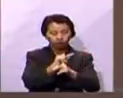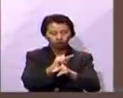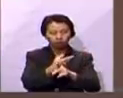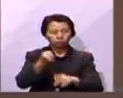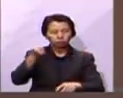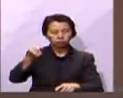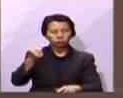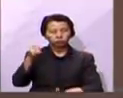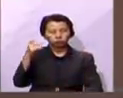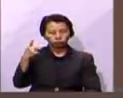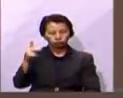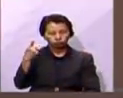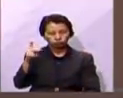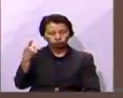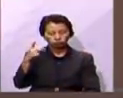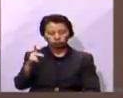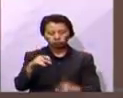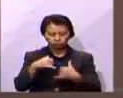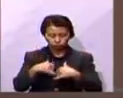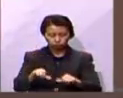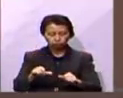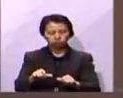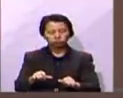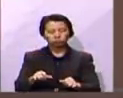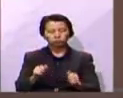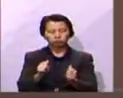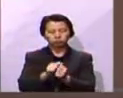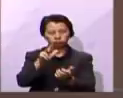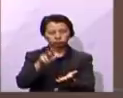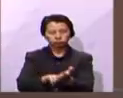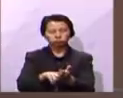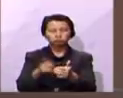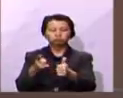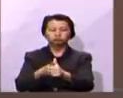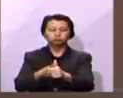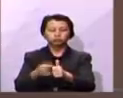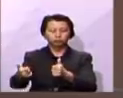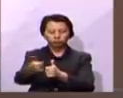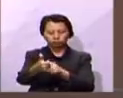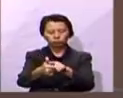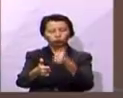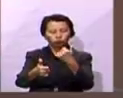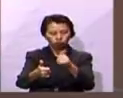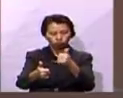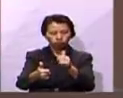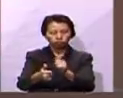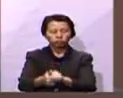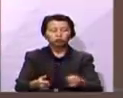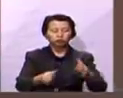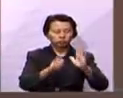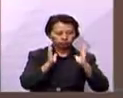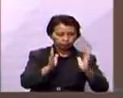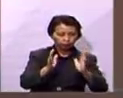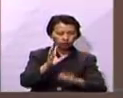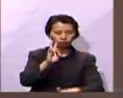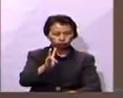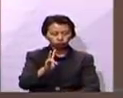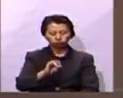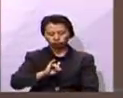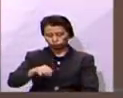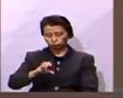jersi kuning Artem Ovechkin masih mengekalkan status pendahulu keseluruhan. Dan di peringkat ketujuh ini, pelumba